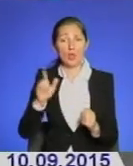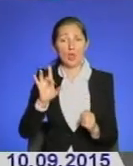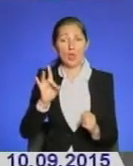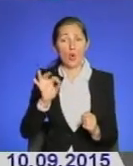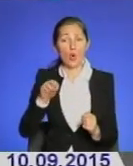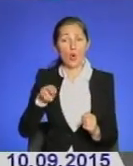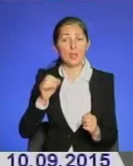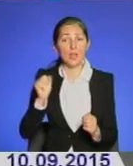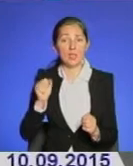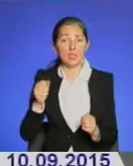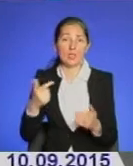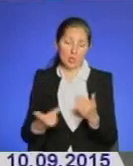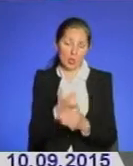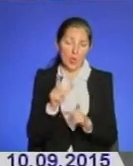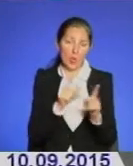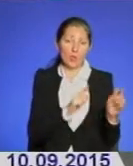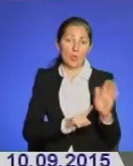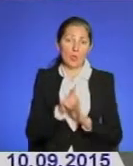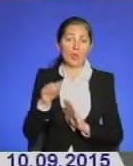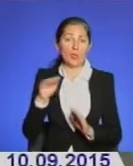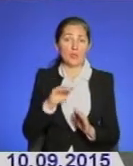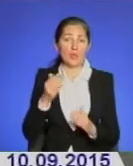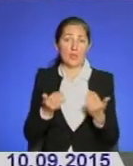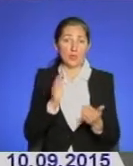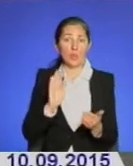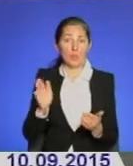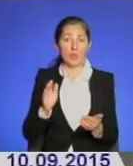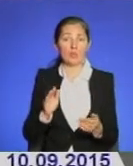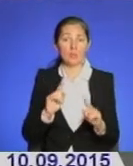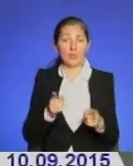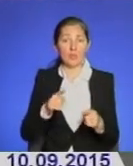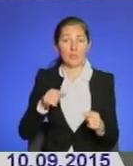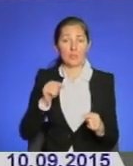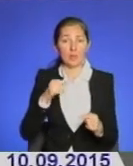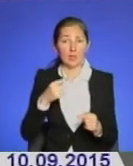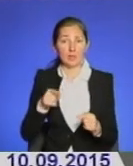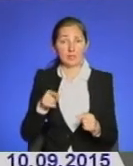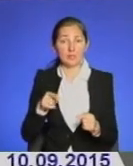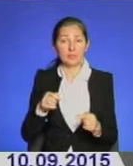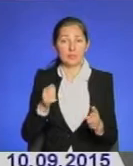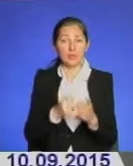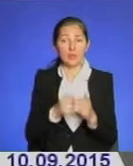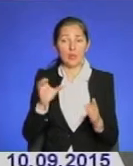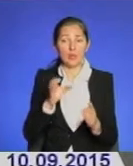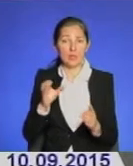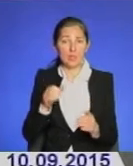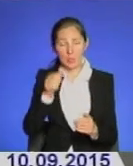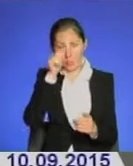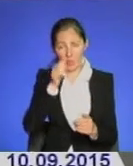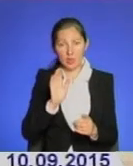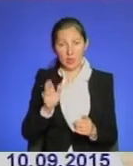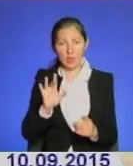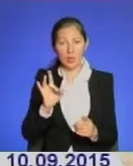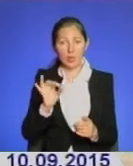бути десь початок жовтня, якщо вона буде дійсно. Це на 3 місяці, що вроді буде якраз до січня, десь має бути